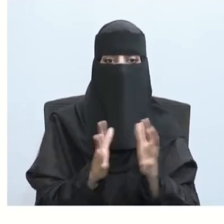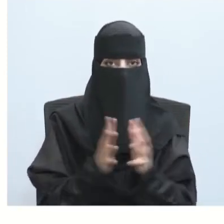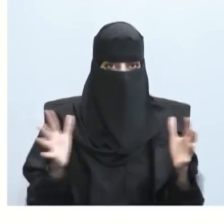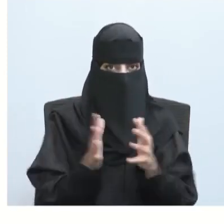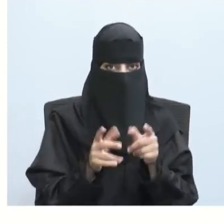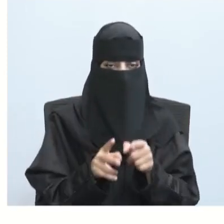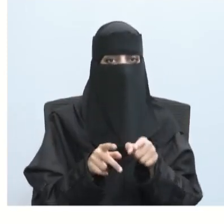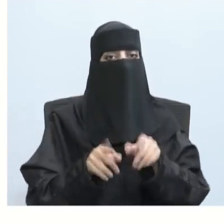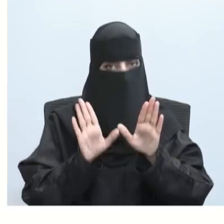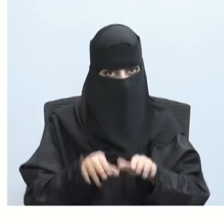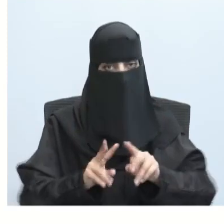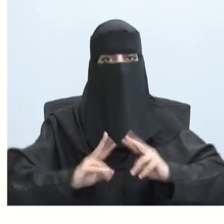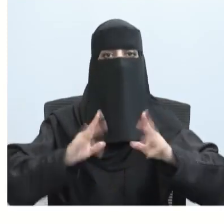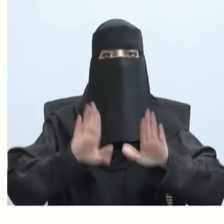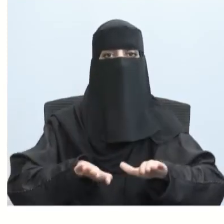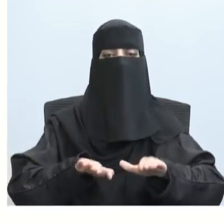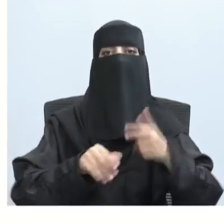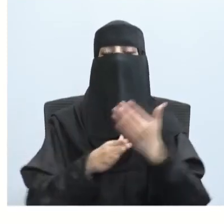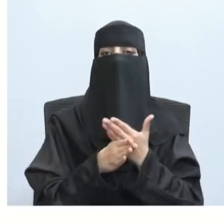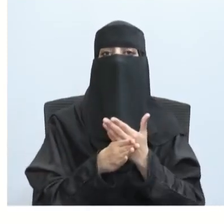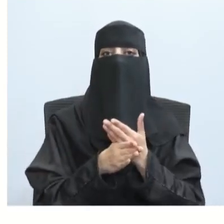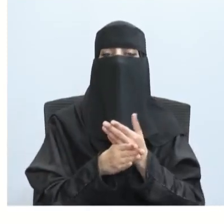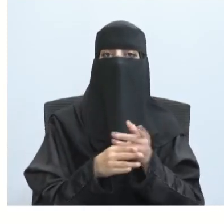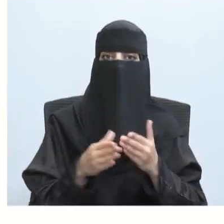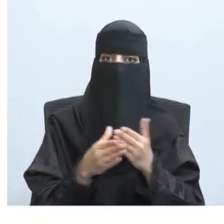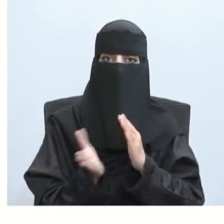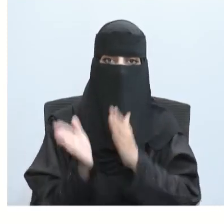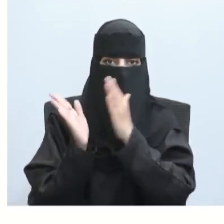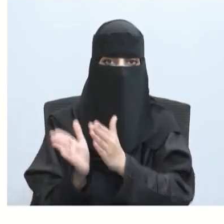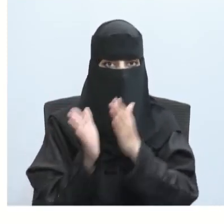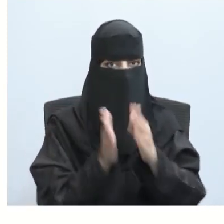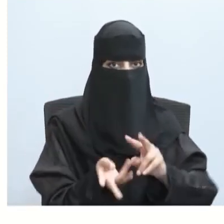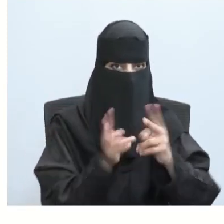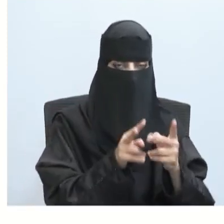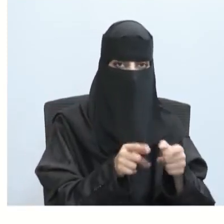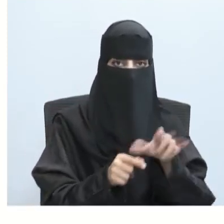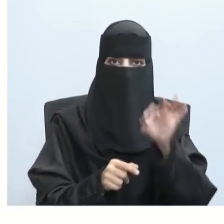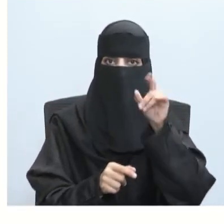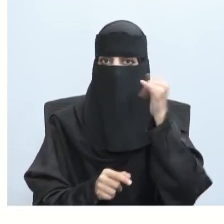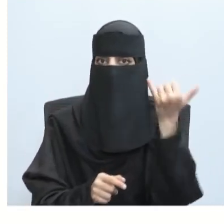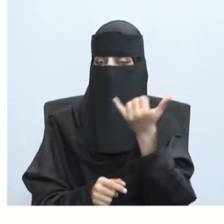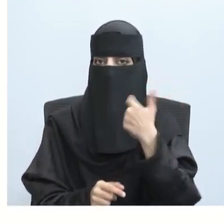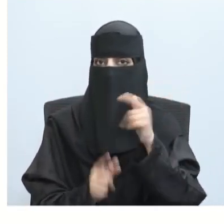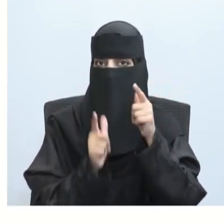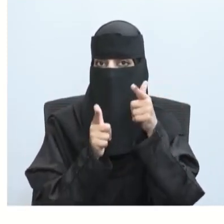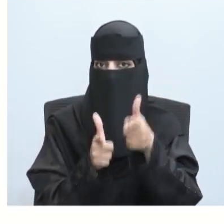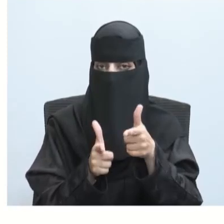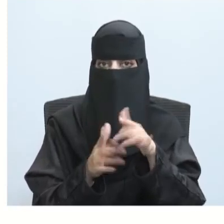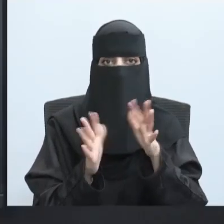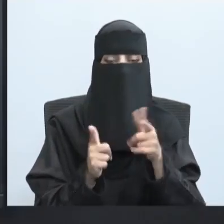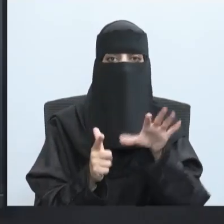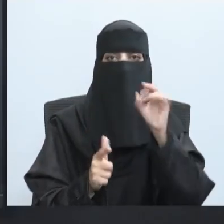قد يتغير لهذه الماده عندما نغيرها من حاله الى حاله اخرى ولكن هنالك